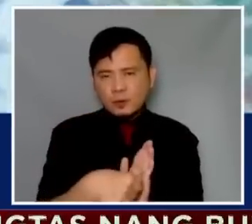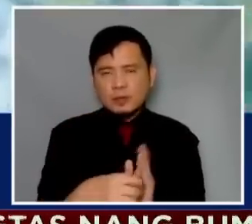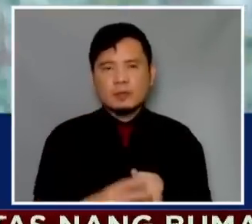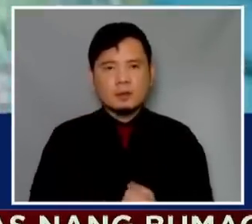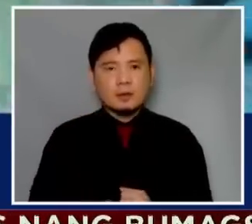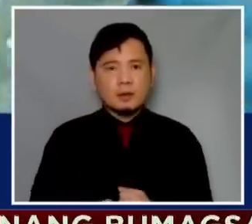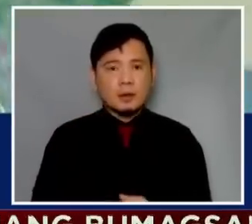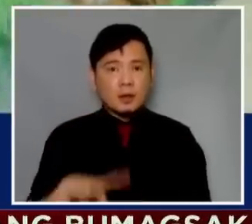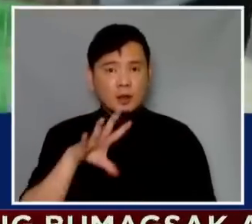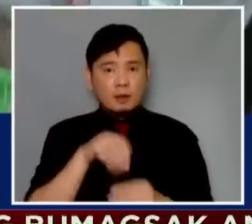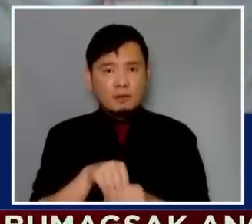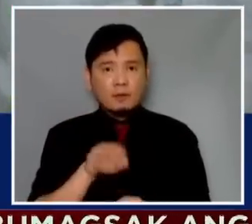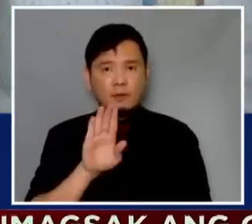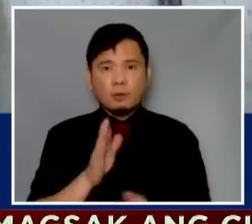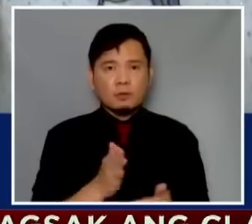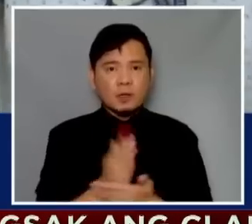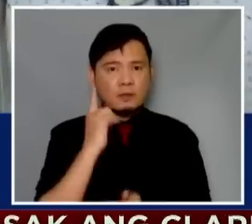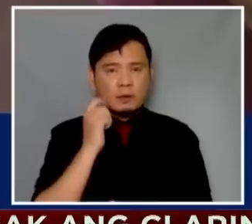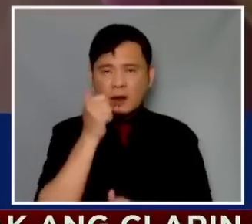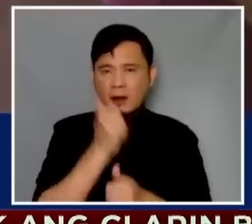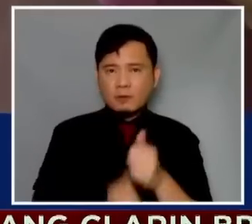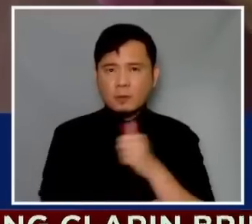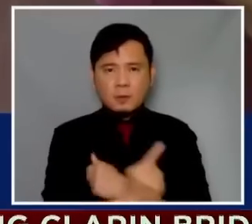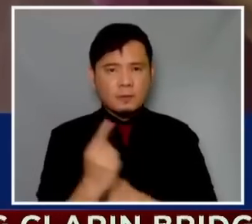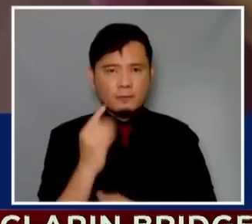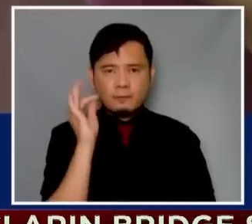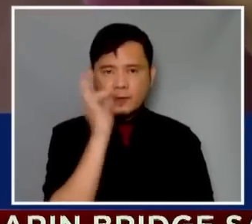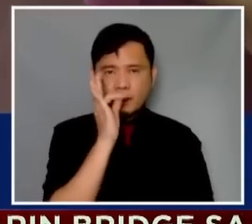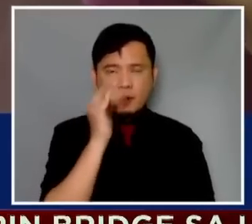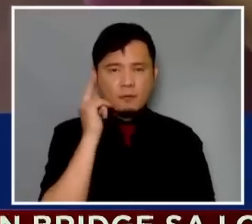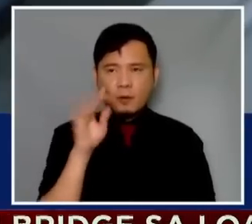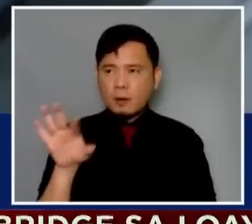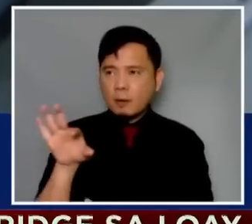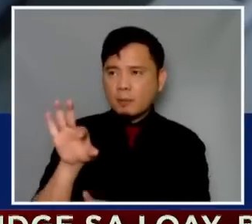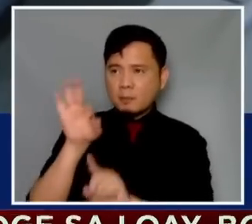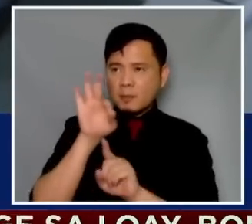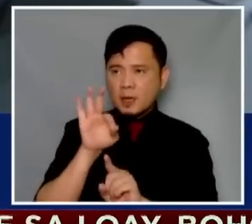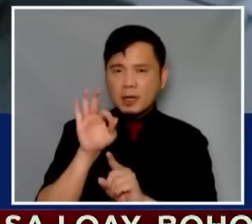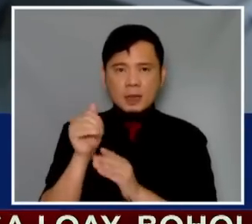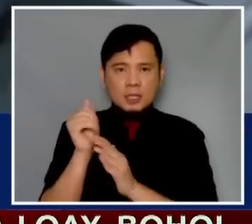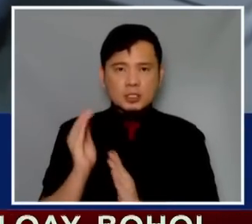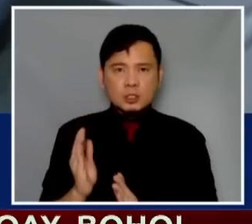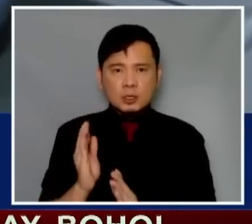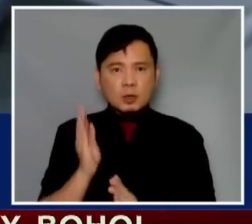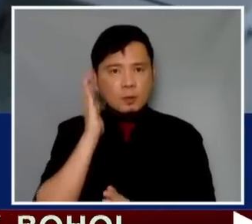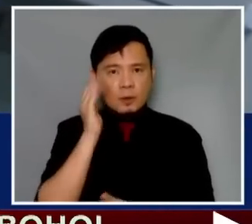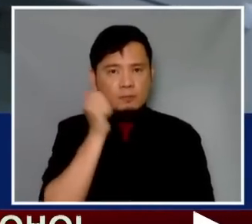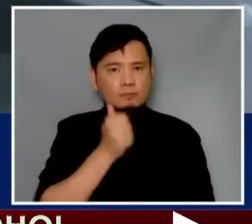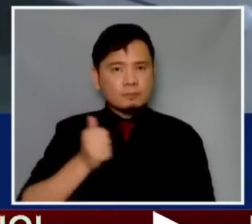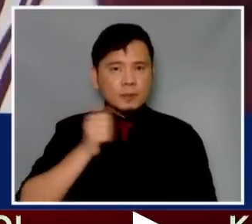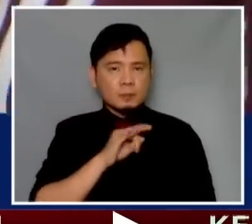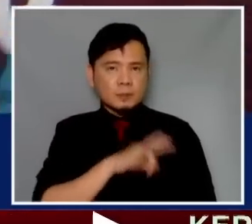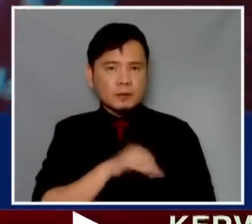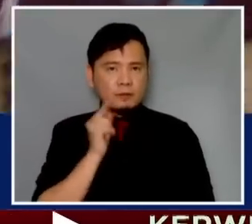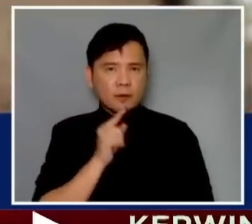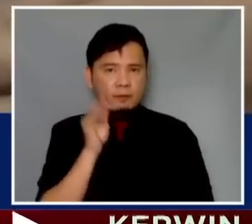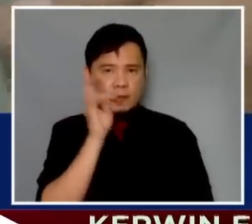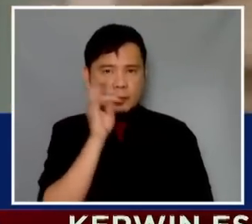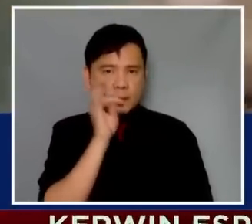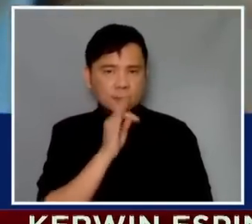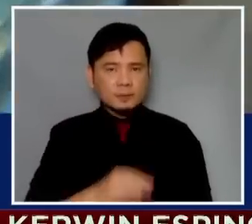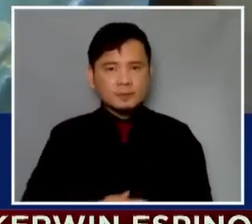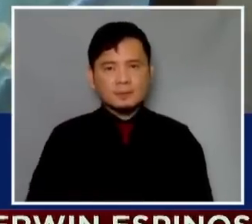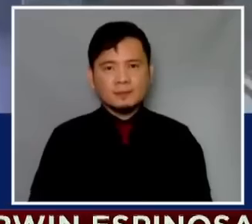ng karapatan ng bawat Pilipino na pumili ng leader na magpapanalo sa taong bayan. Jeff